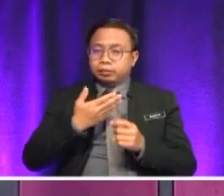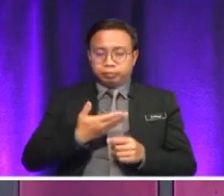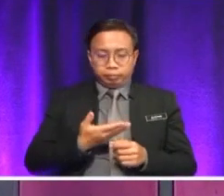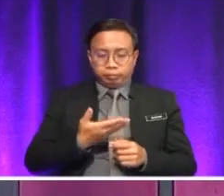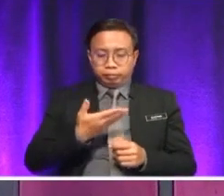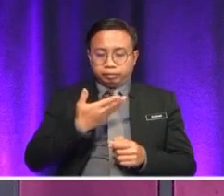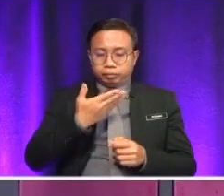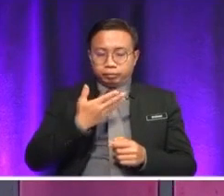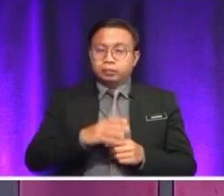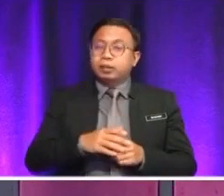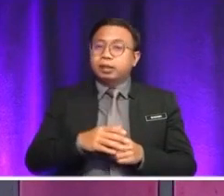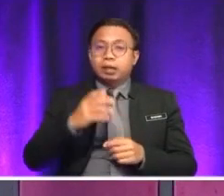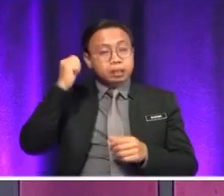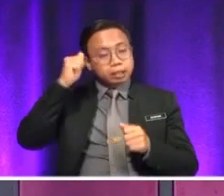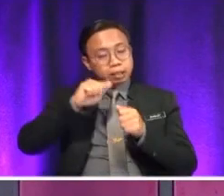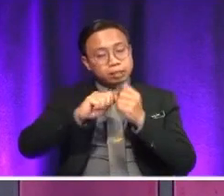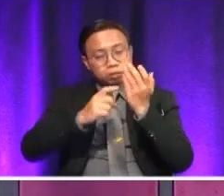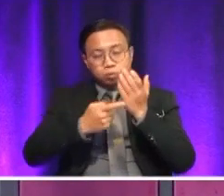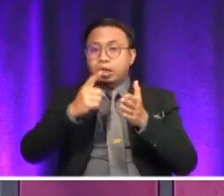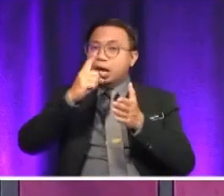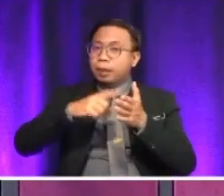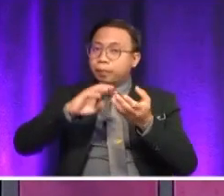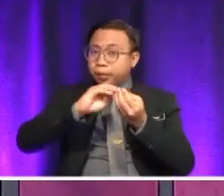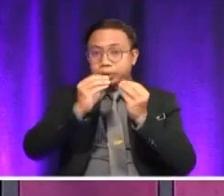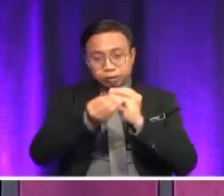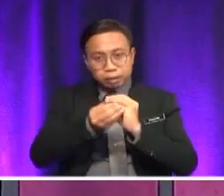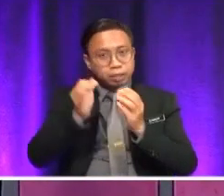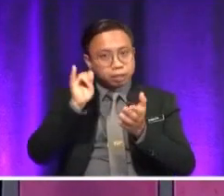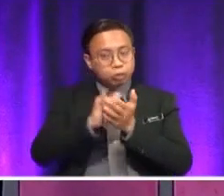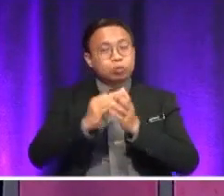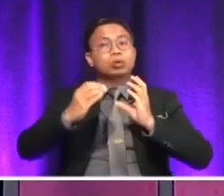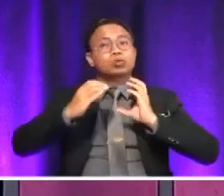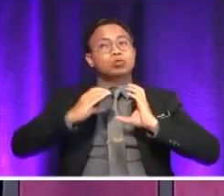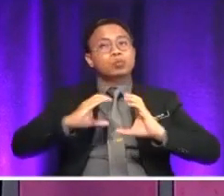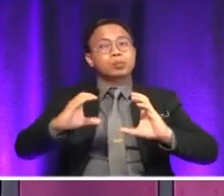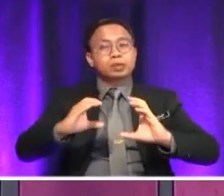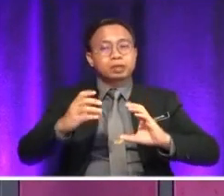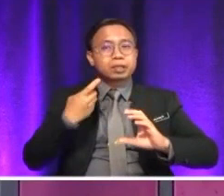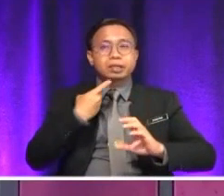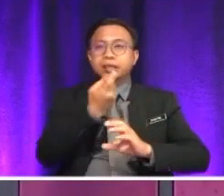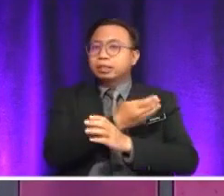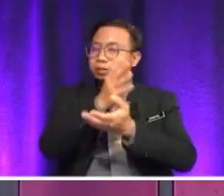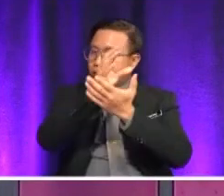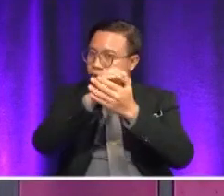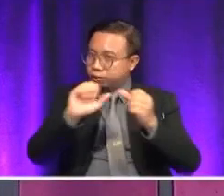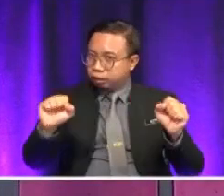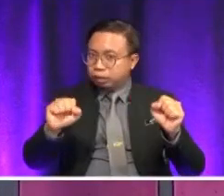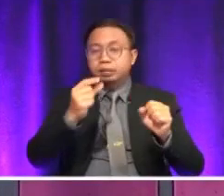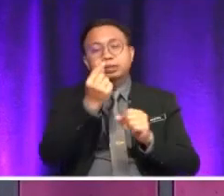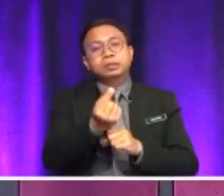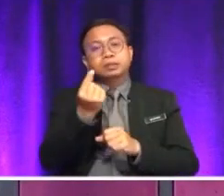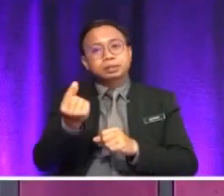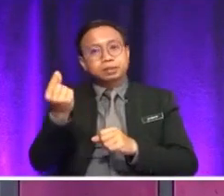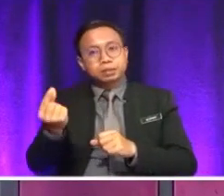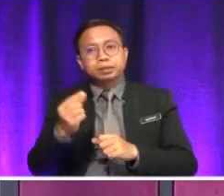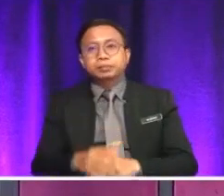perlu imbas kembali. Apakah masalah tersebut dan juga cuba kita selesaikan sedikit demi